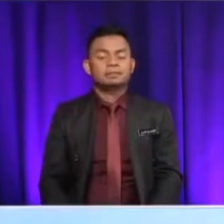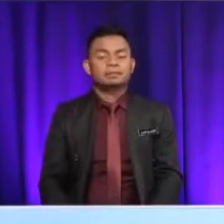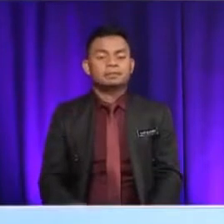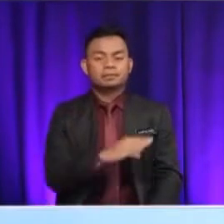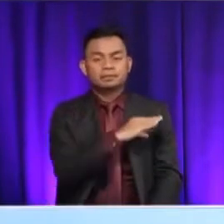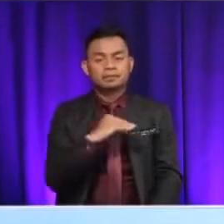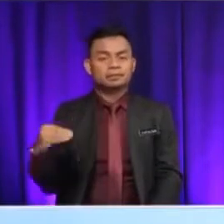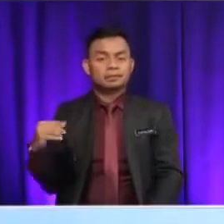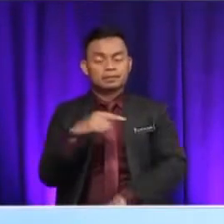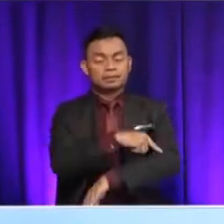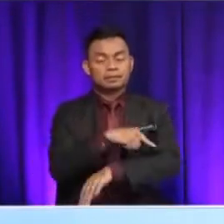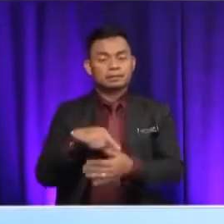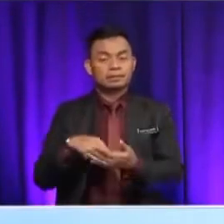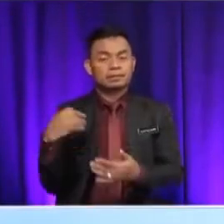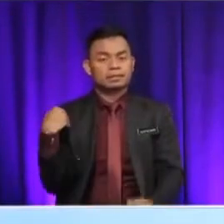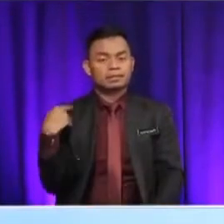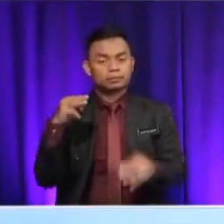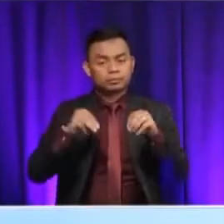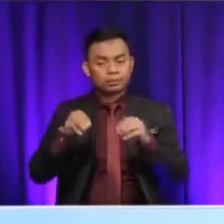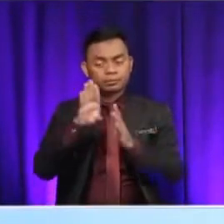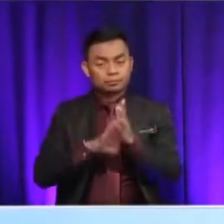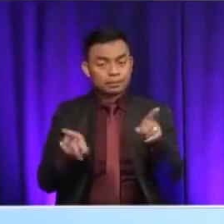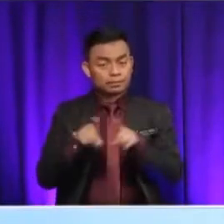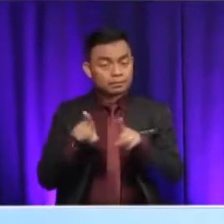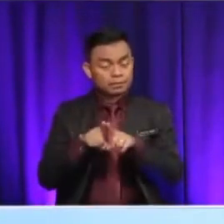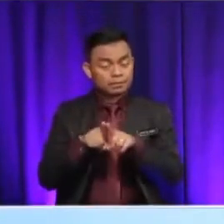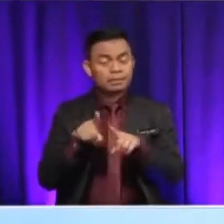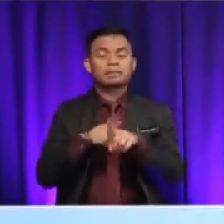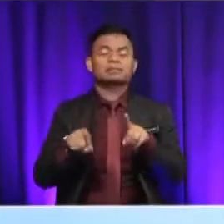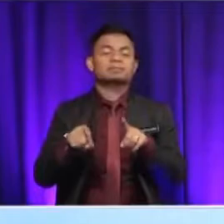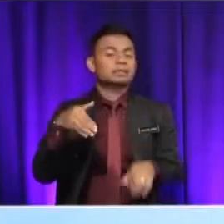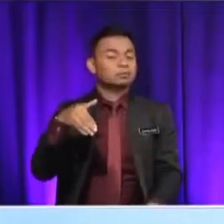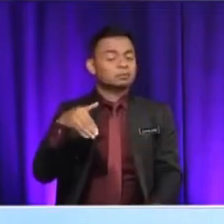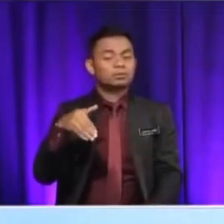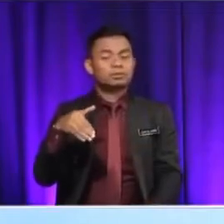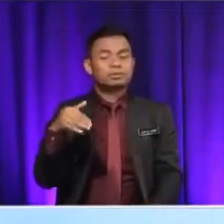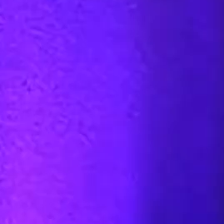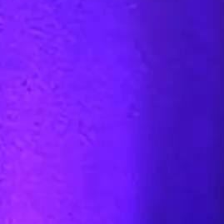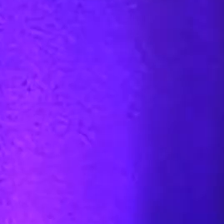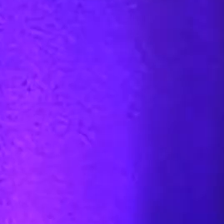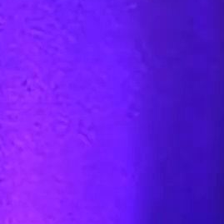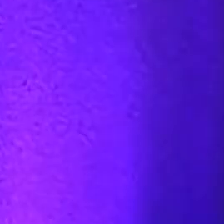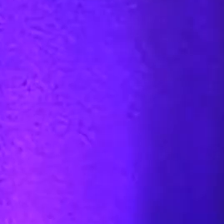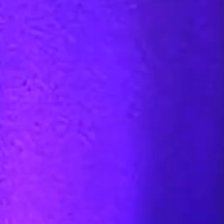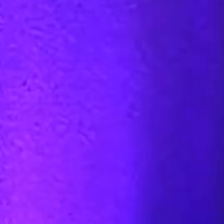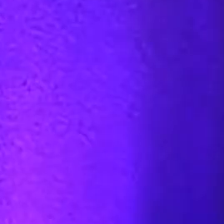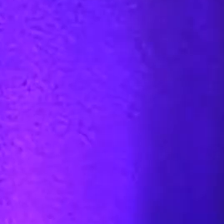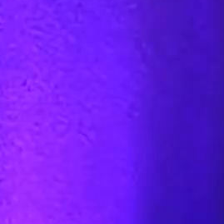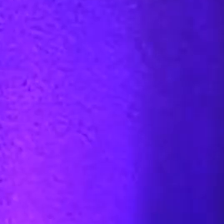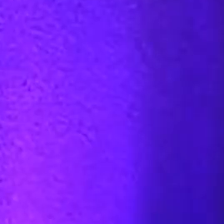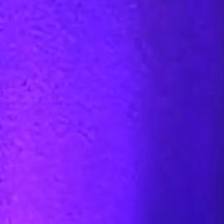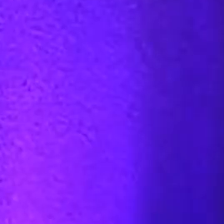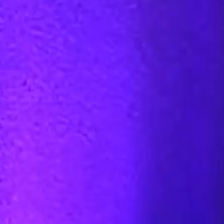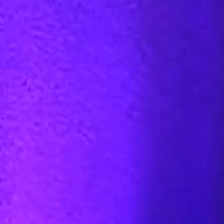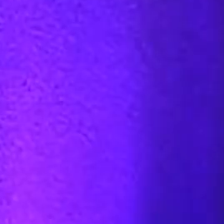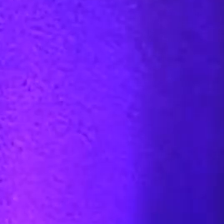tahu hari ini kita ada murid-murid bersama kami. Tapi sebelum tu, kita juga ada seorang jurubahasa isyarat bersama kita, iaitu Cikgu